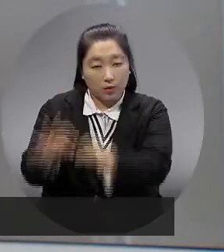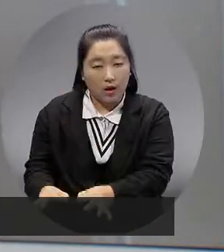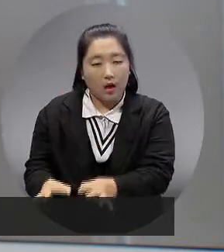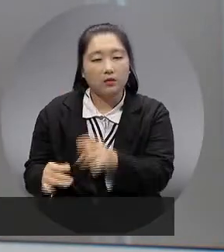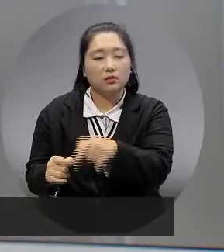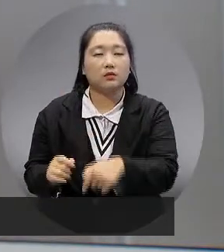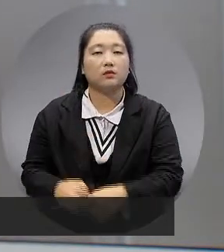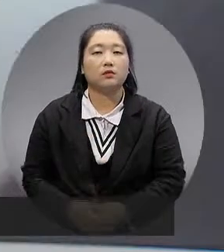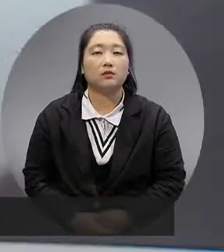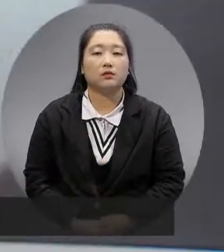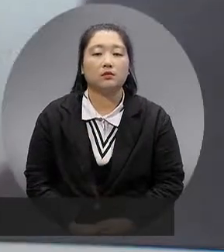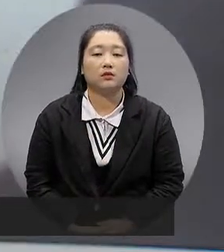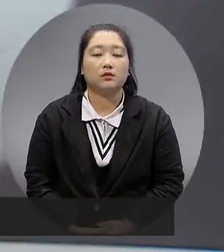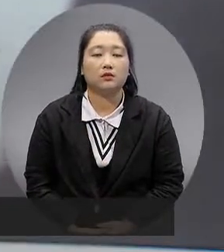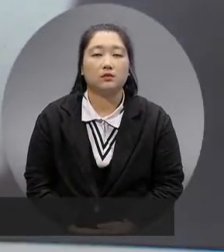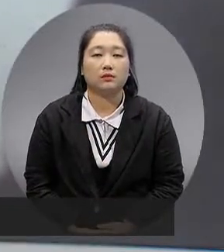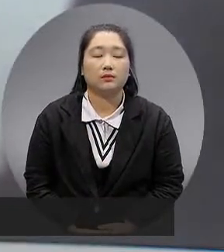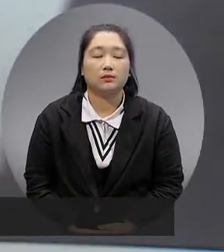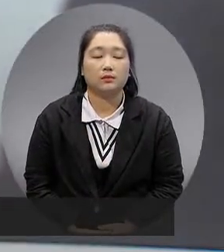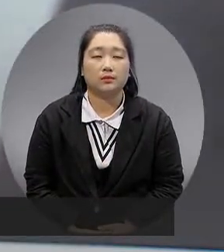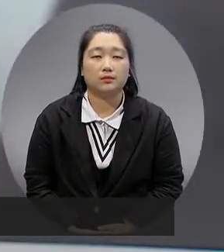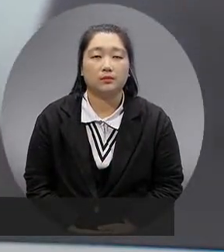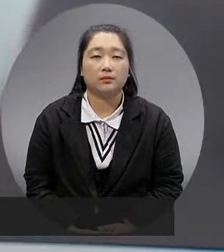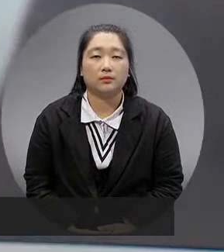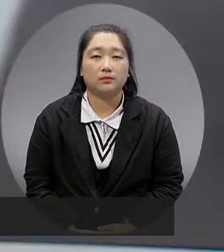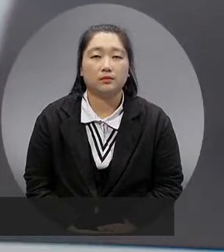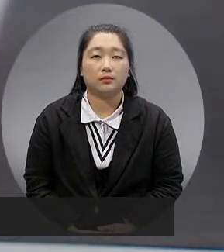찬바람이 불고 있습니다. 김영일 기자입니다.